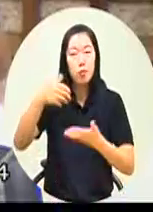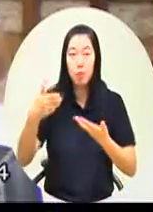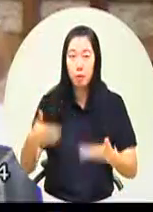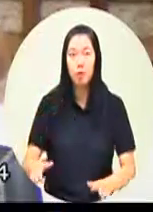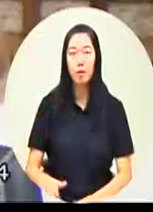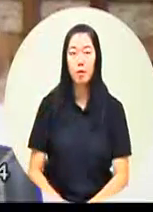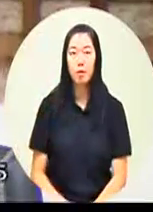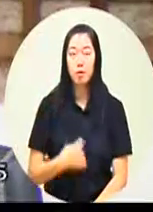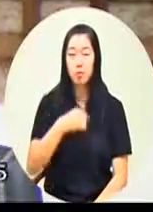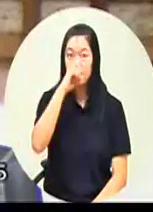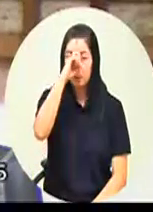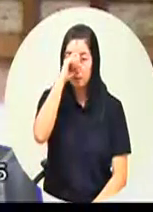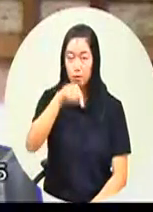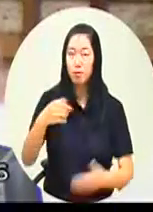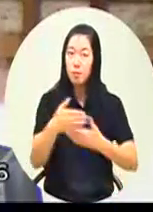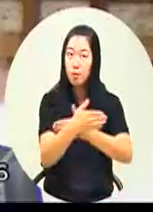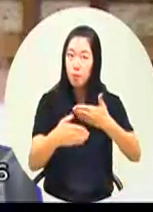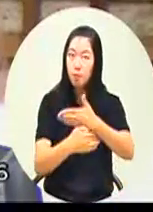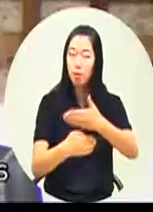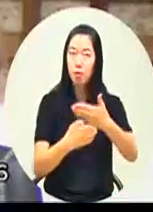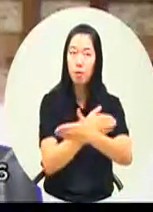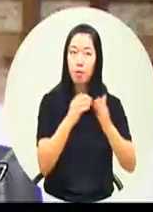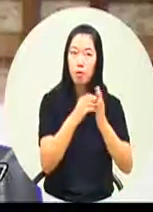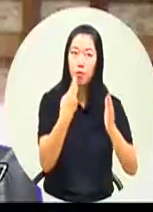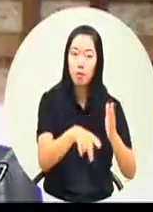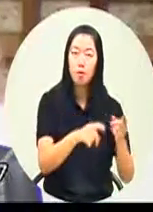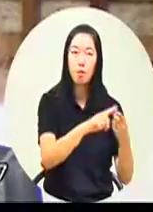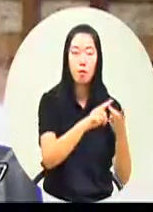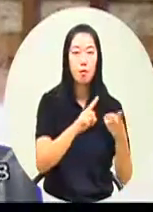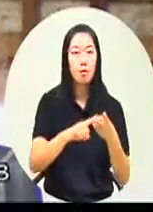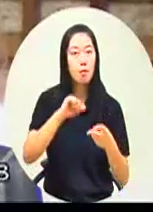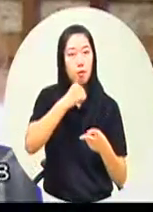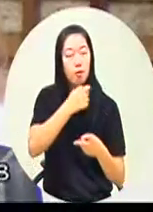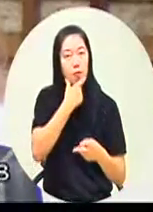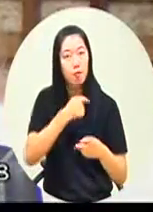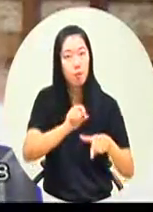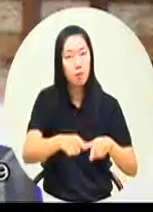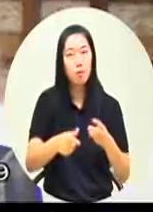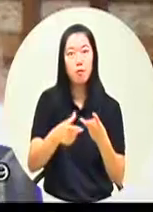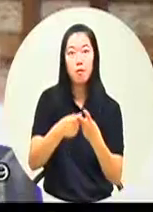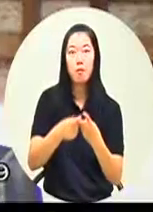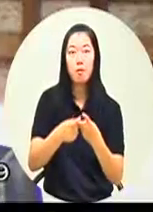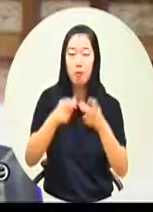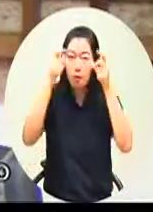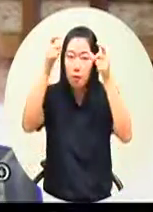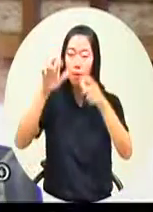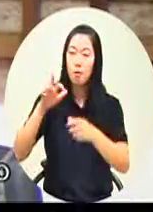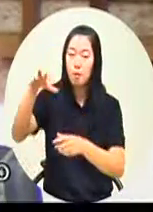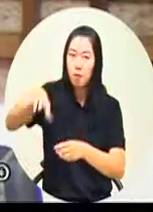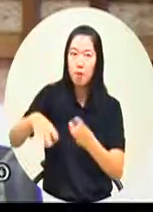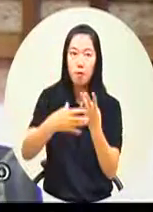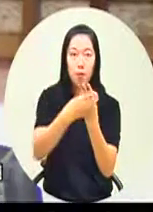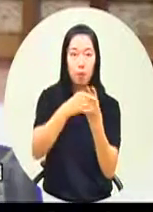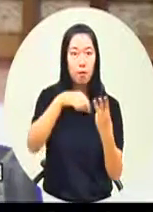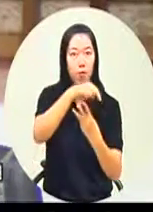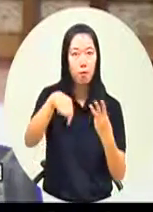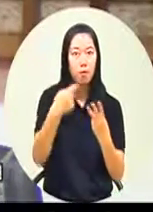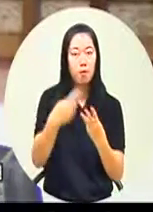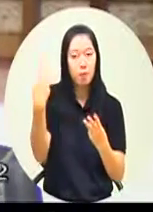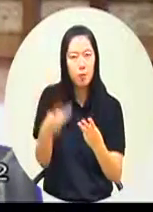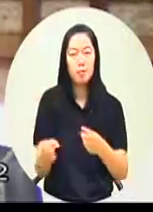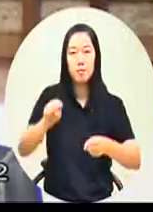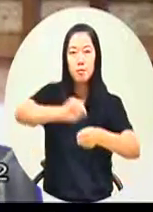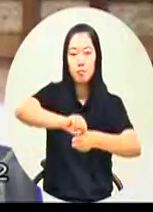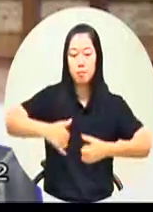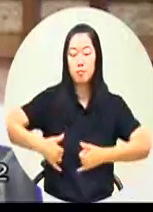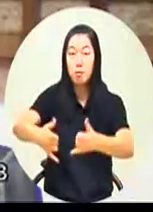望我们交通局或者是台糖或者是我们高雄机场要另辟新路出来另辟新